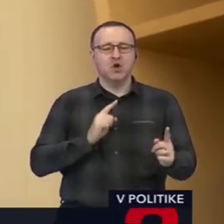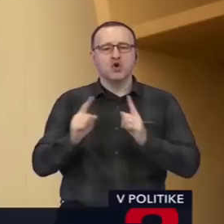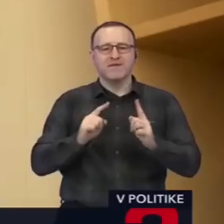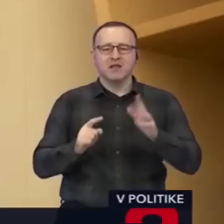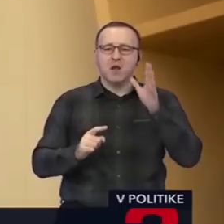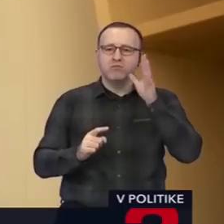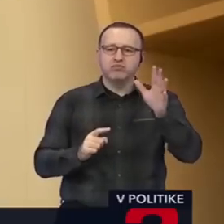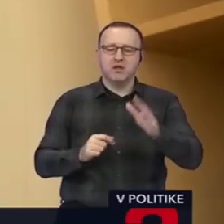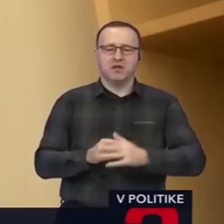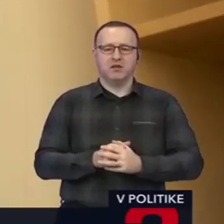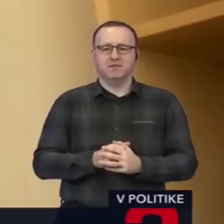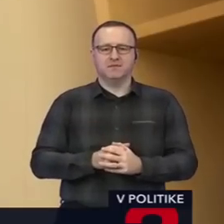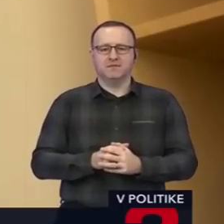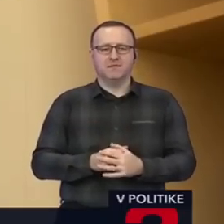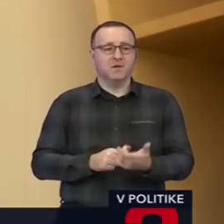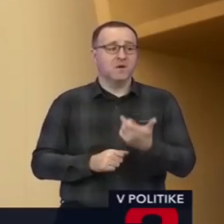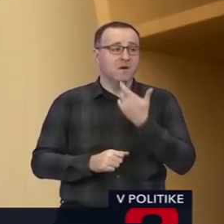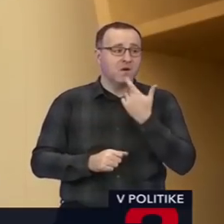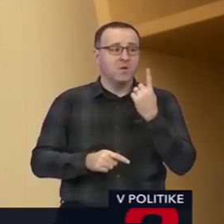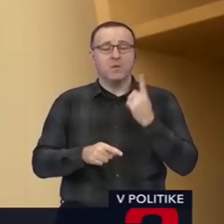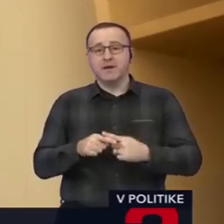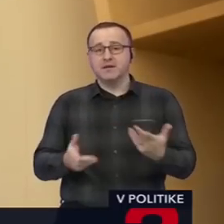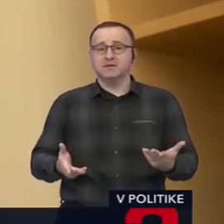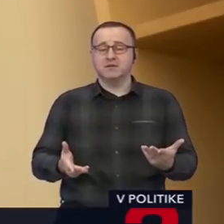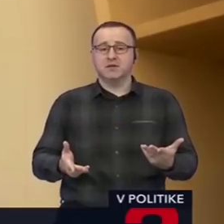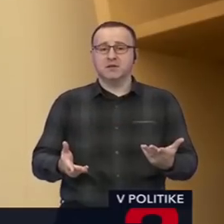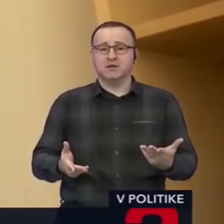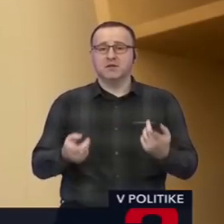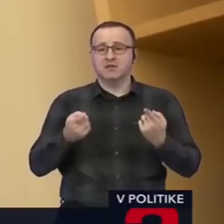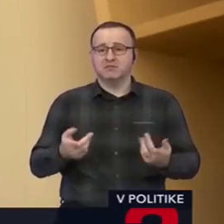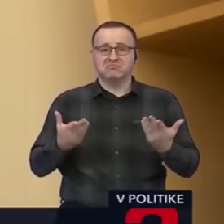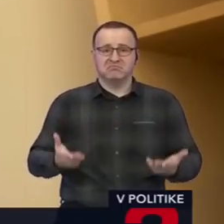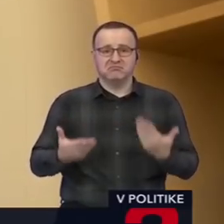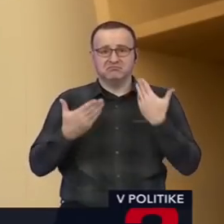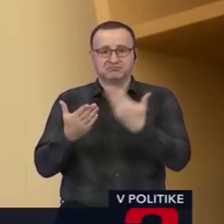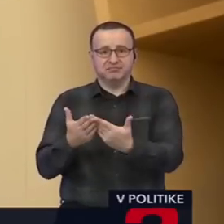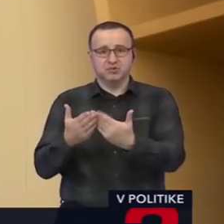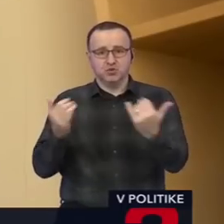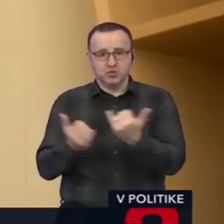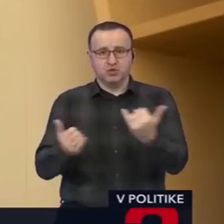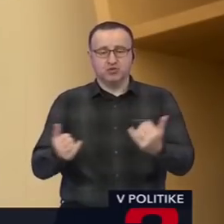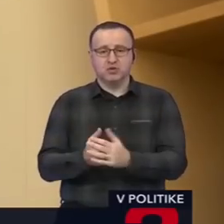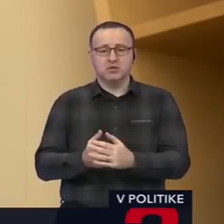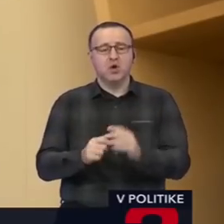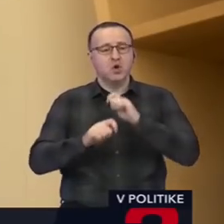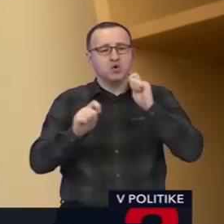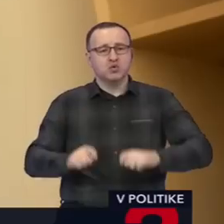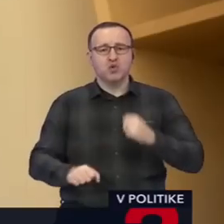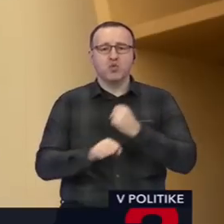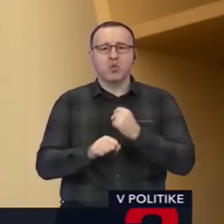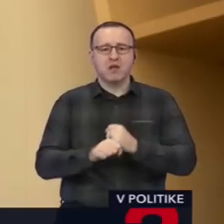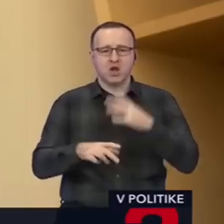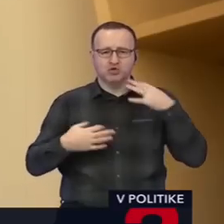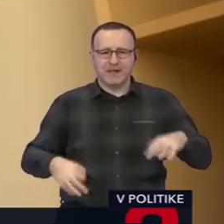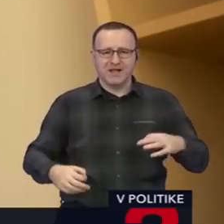hlavne o tom, že ako presne teraz dať do reality tie rozhodnutia urobené v Madride. My